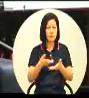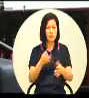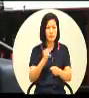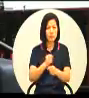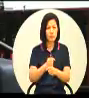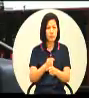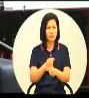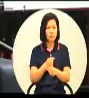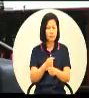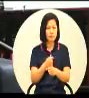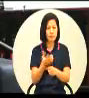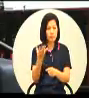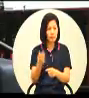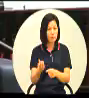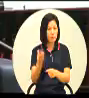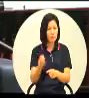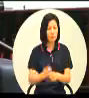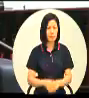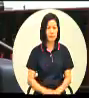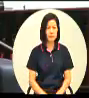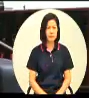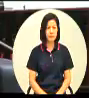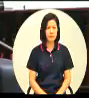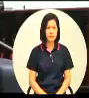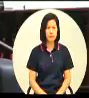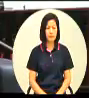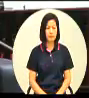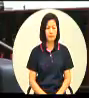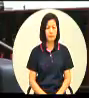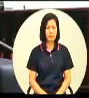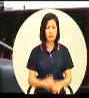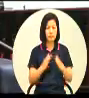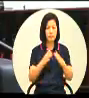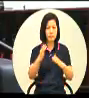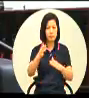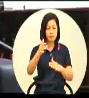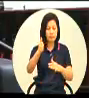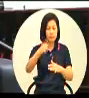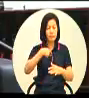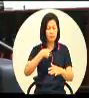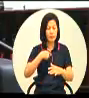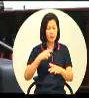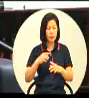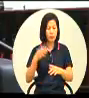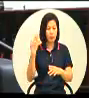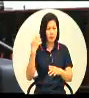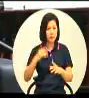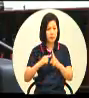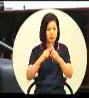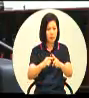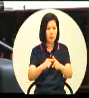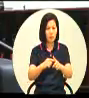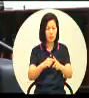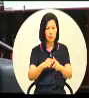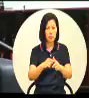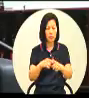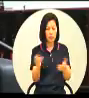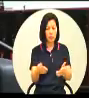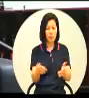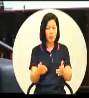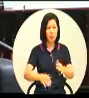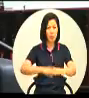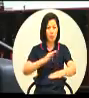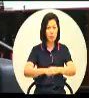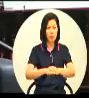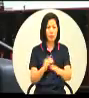好，我们来看到陈市长当初是本席有出席，当时动工的时候、完工的时